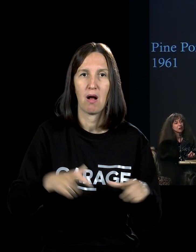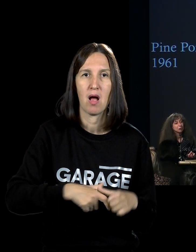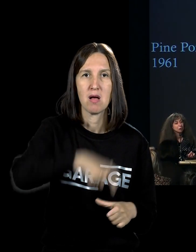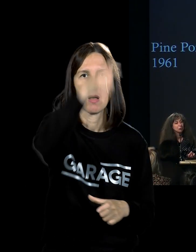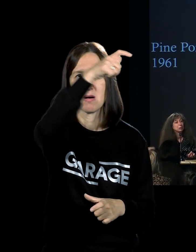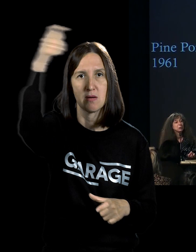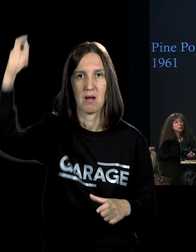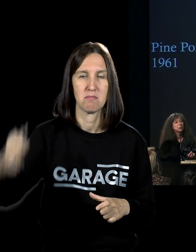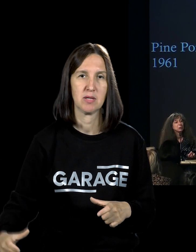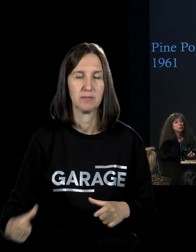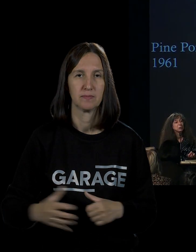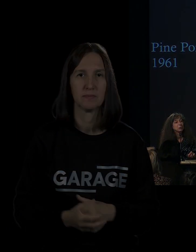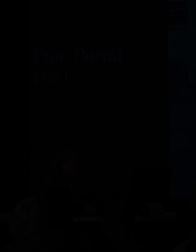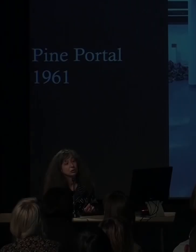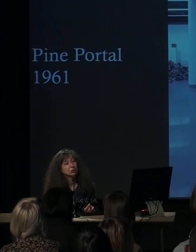да.